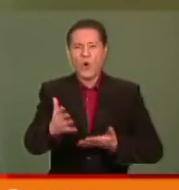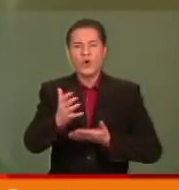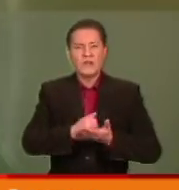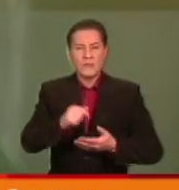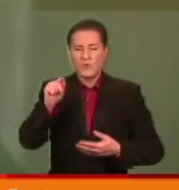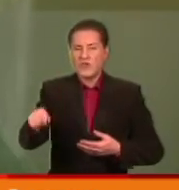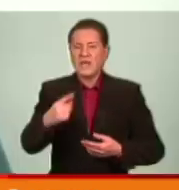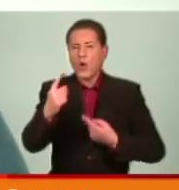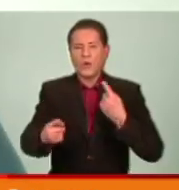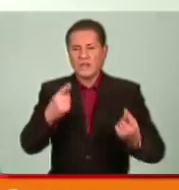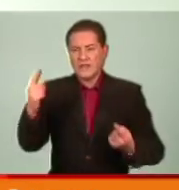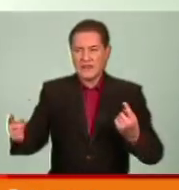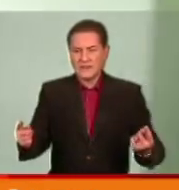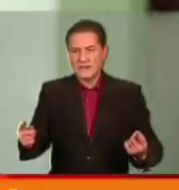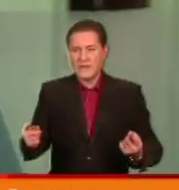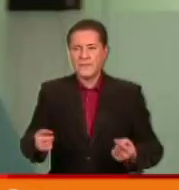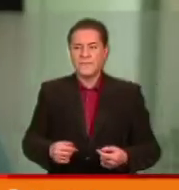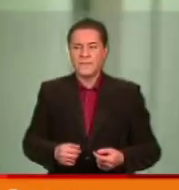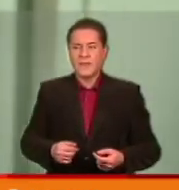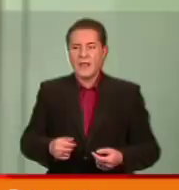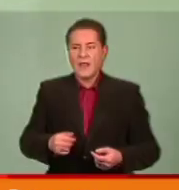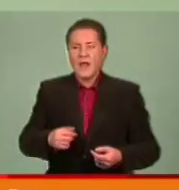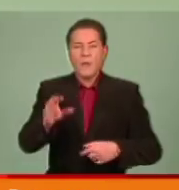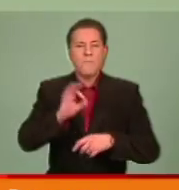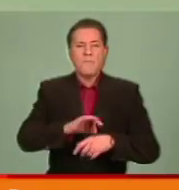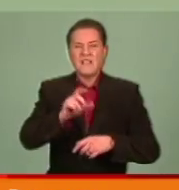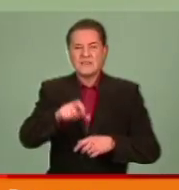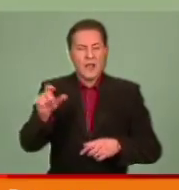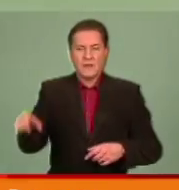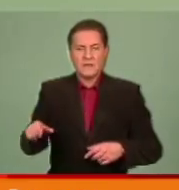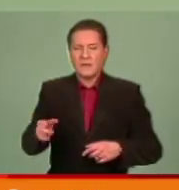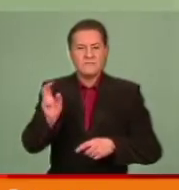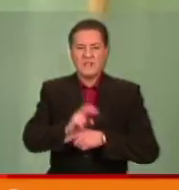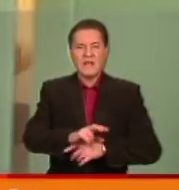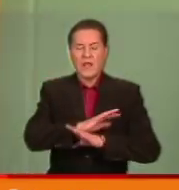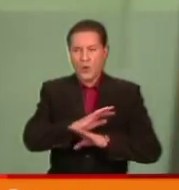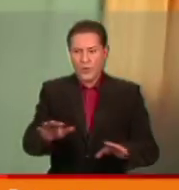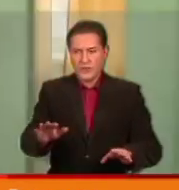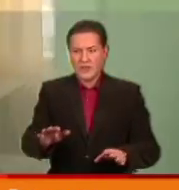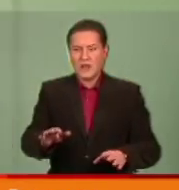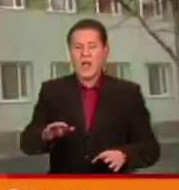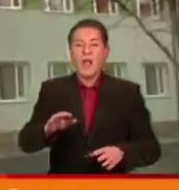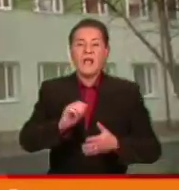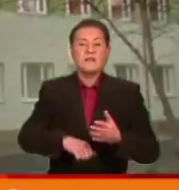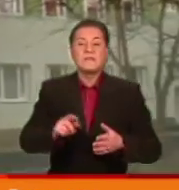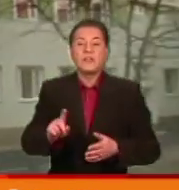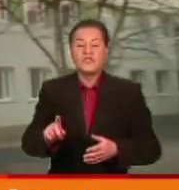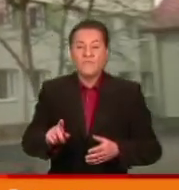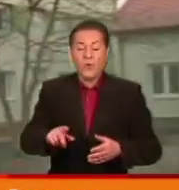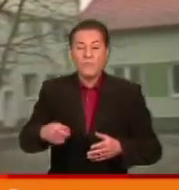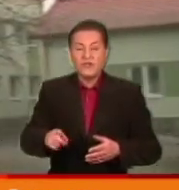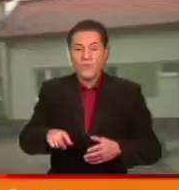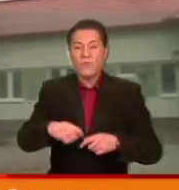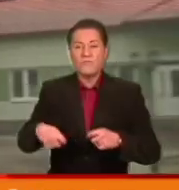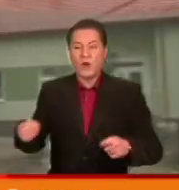її одиниці. Пацієнтів немає. Пацієнти там не доходять. Із-за чого? Із-за бюрократії. Ну, все Закарпаття –